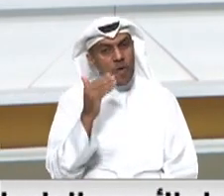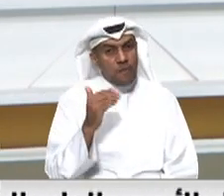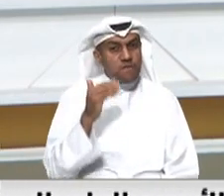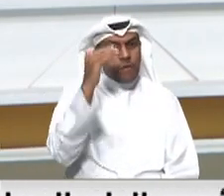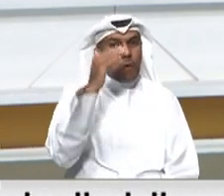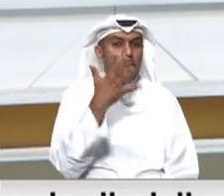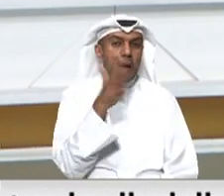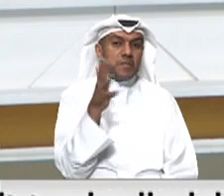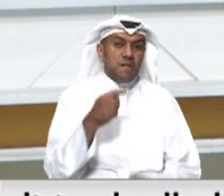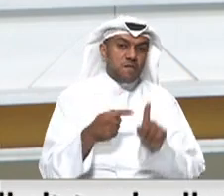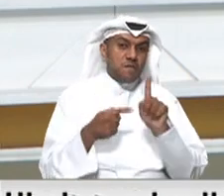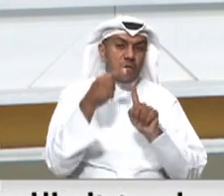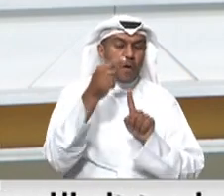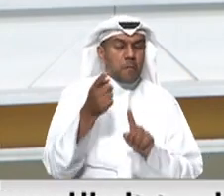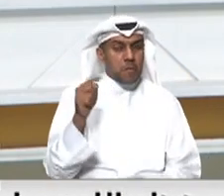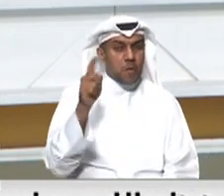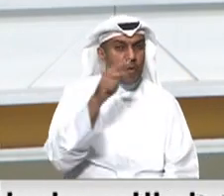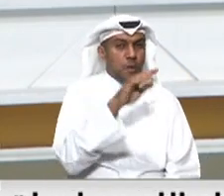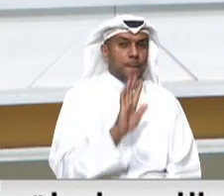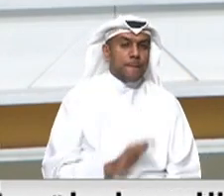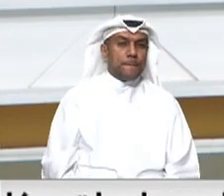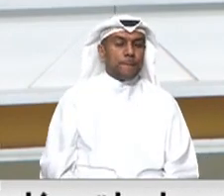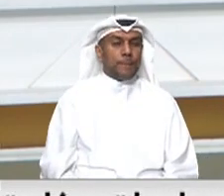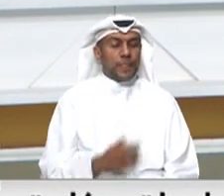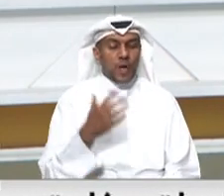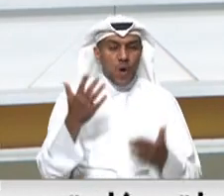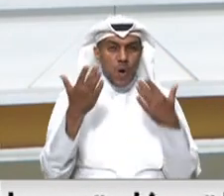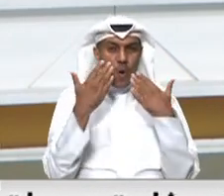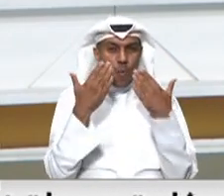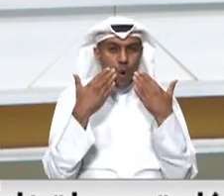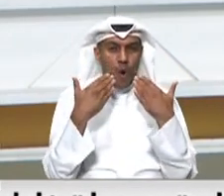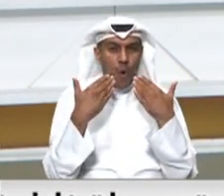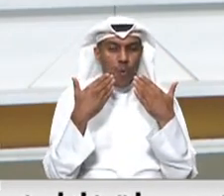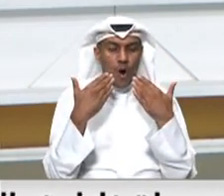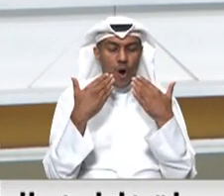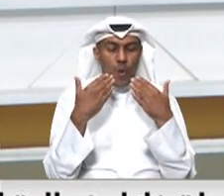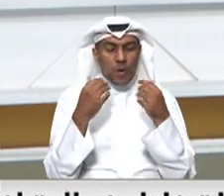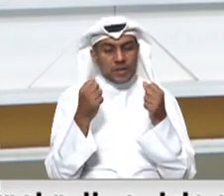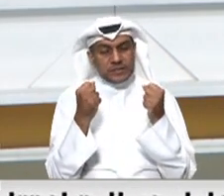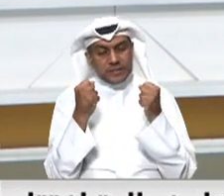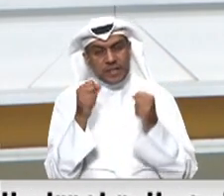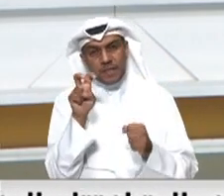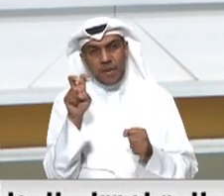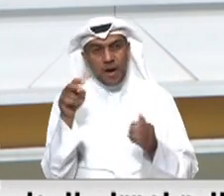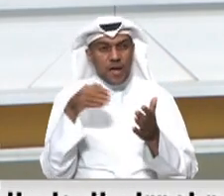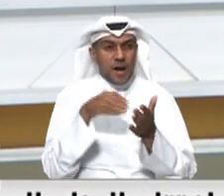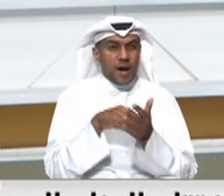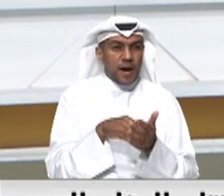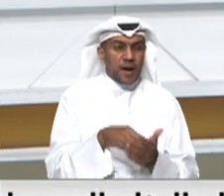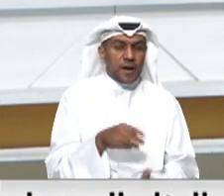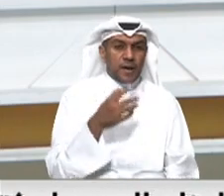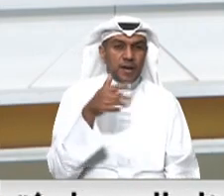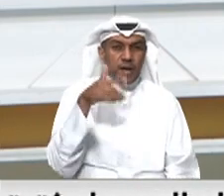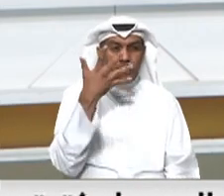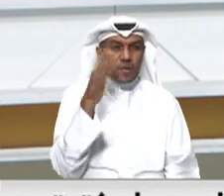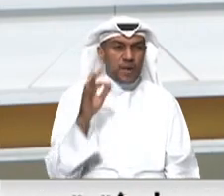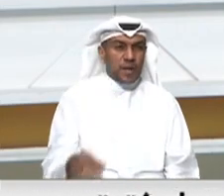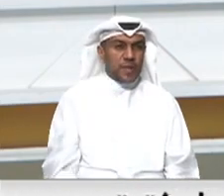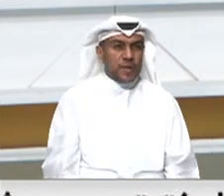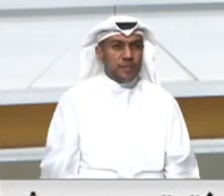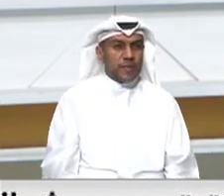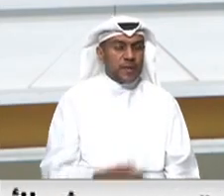مئوية خلال الأيام المقبلة. وأيضا الرياح راح تكون جافة شمالية غربية ما بين 8 إلى 35 كيلومتر